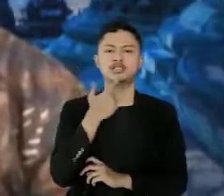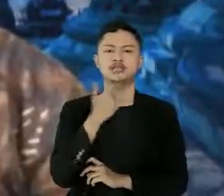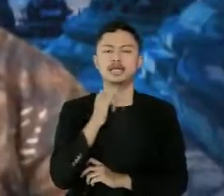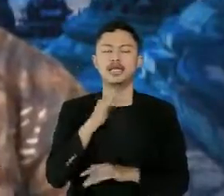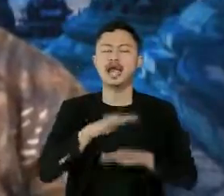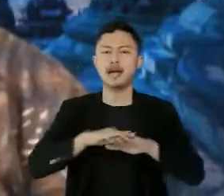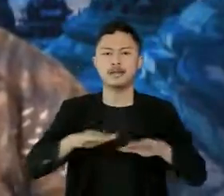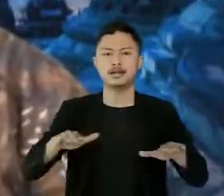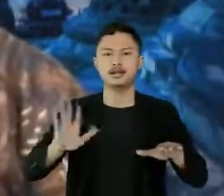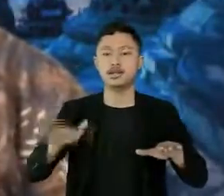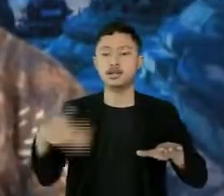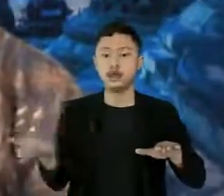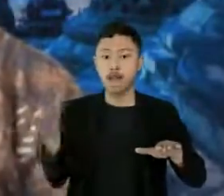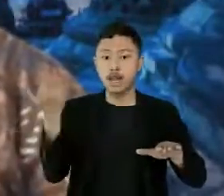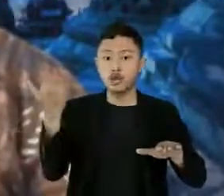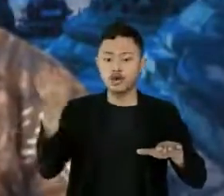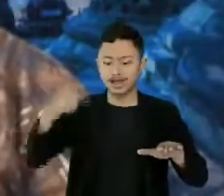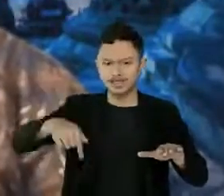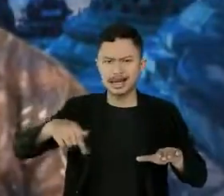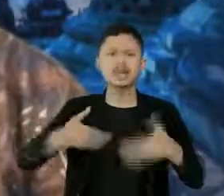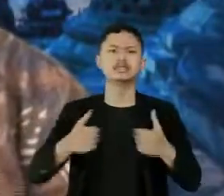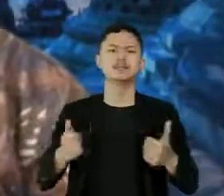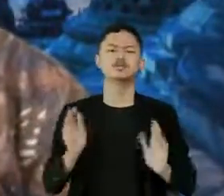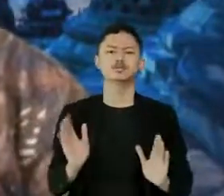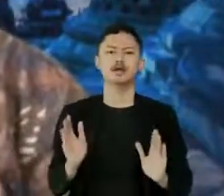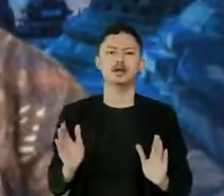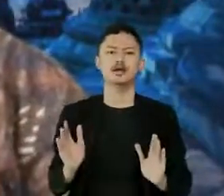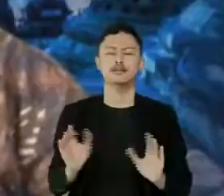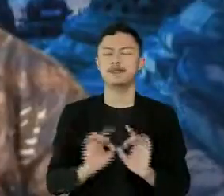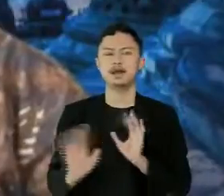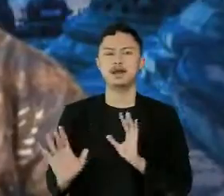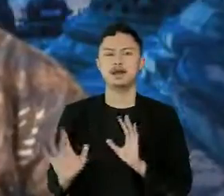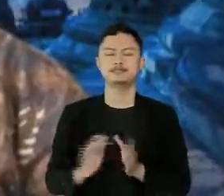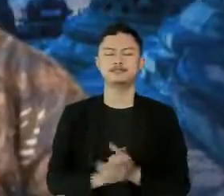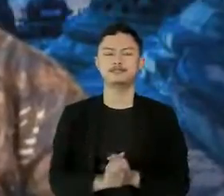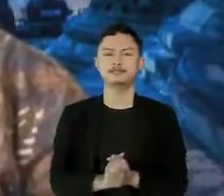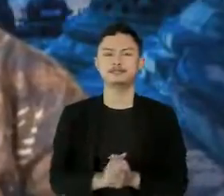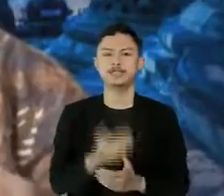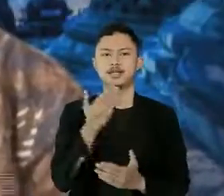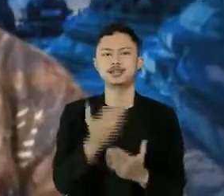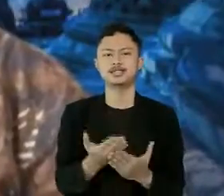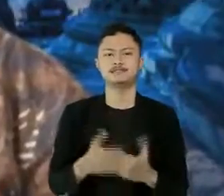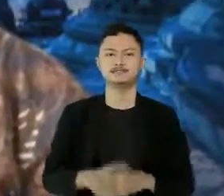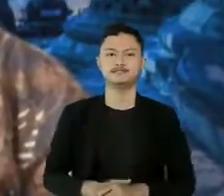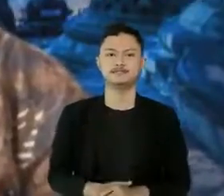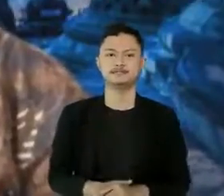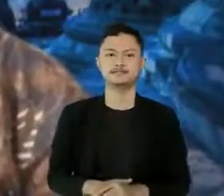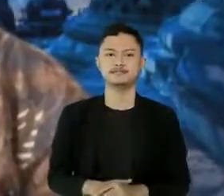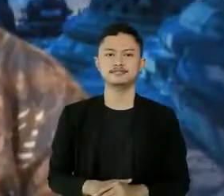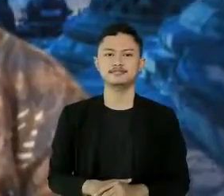siap daripada tahun lalu ya untuk apa membuka seluruh kegiatan di pariwisata. Terima kasih.